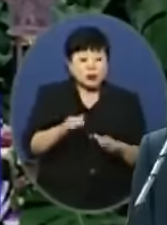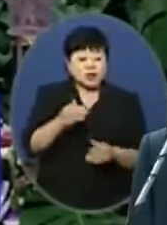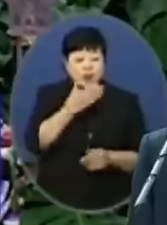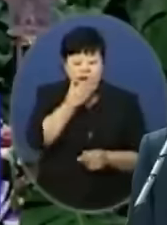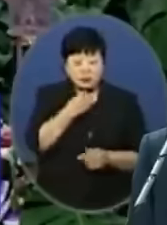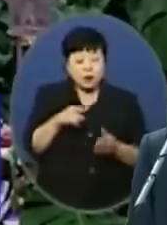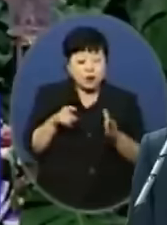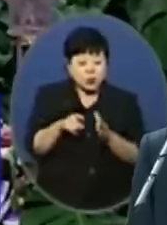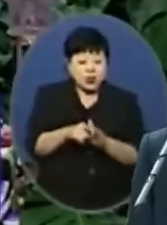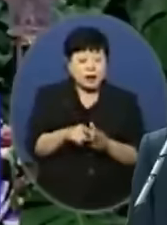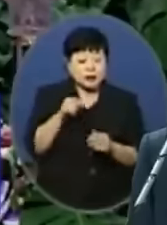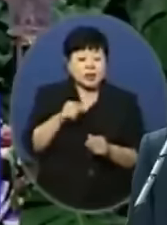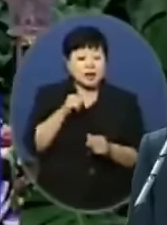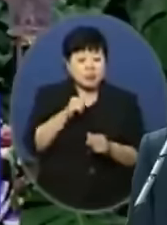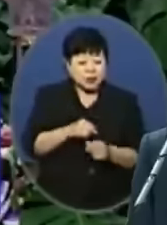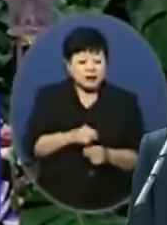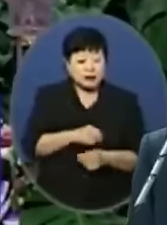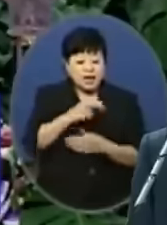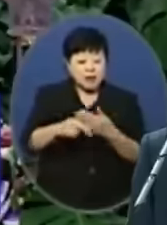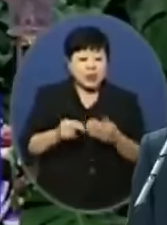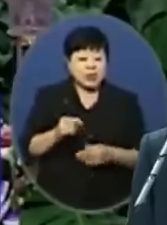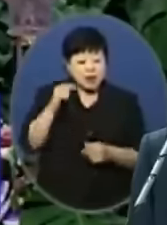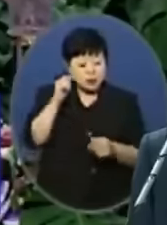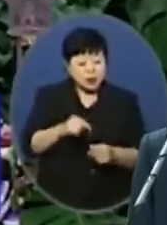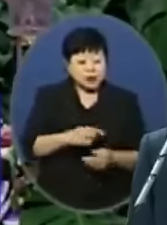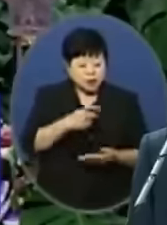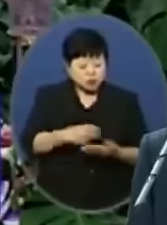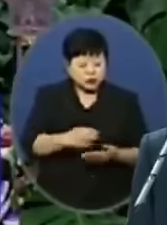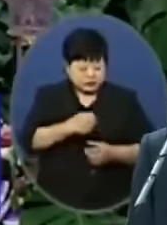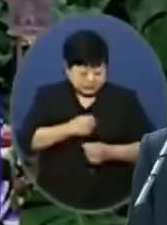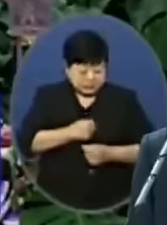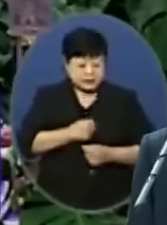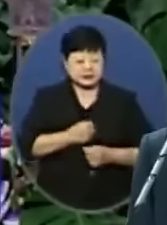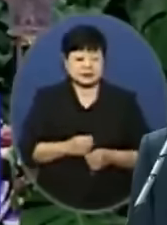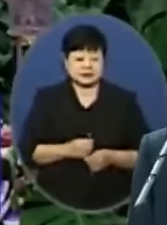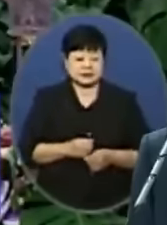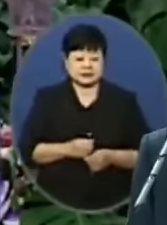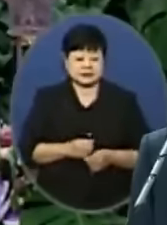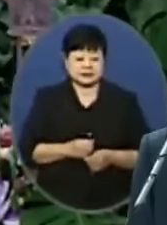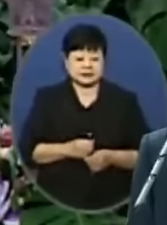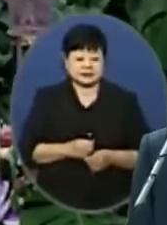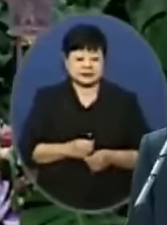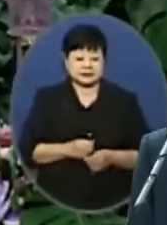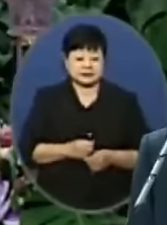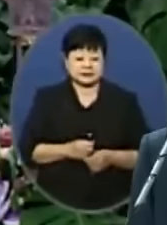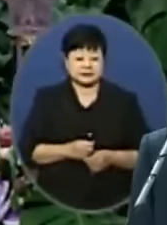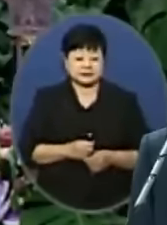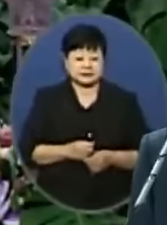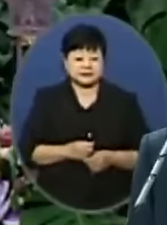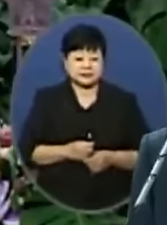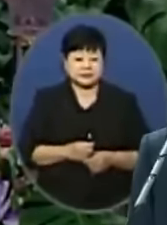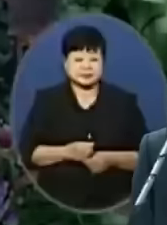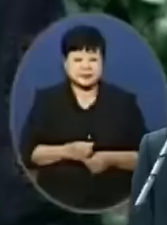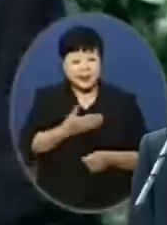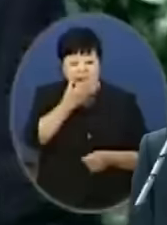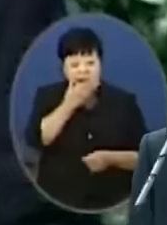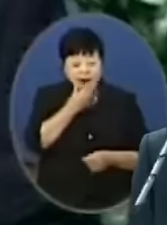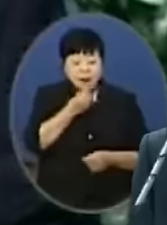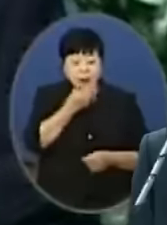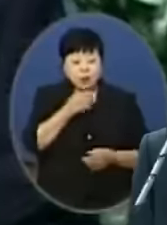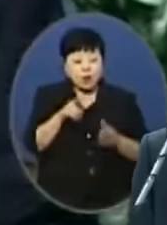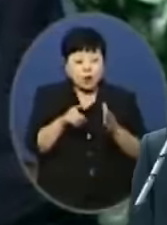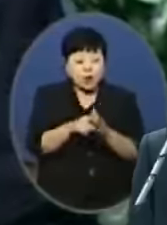내 행복을 위하여 내게 명하는 야훼의 명령과 규례를 지킬 것이니라. 내 행복을 위하여